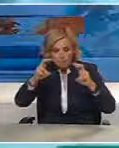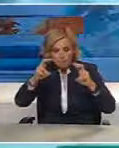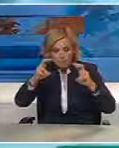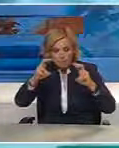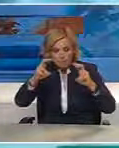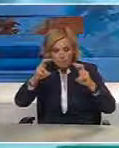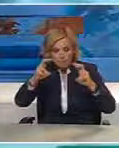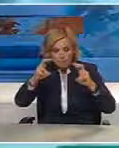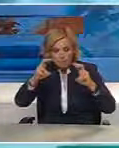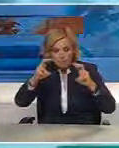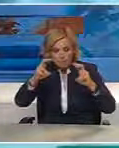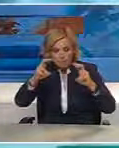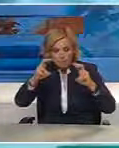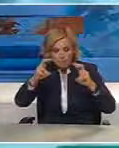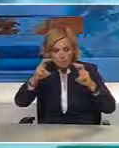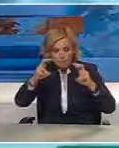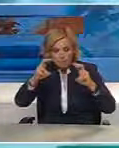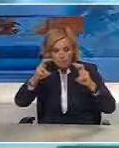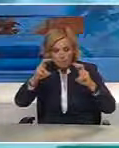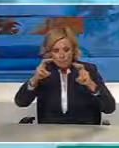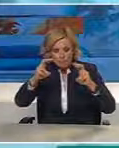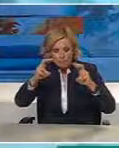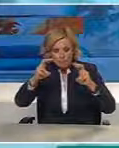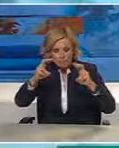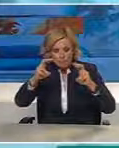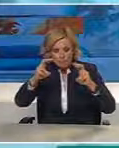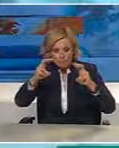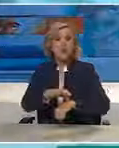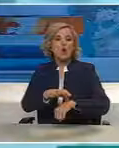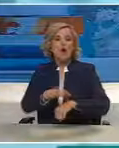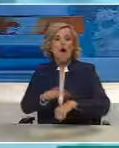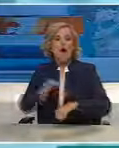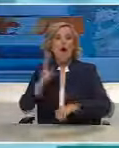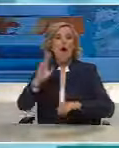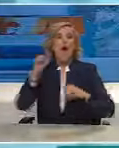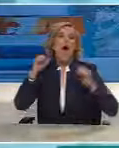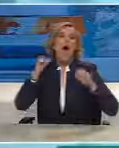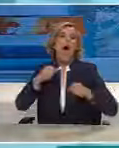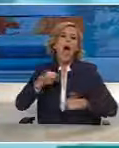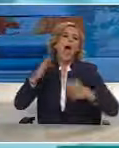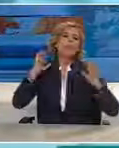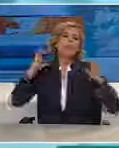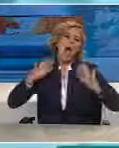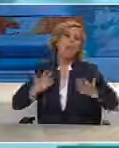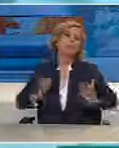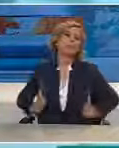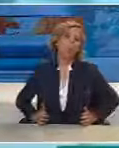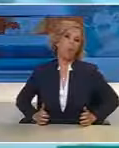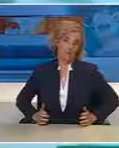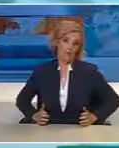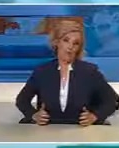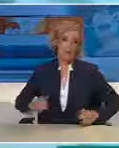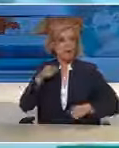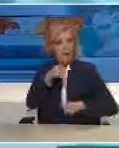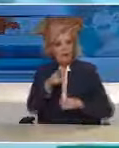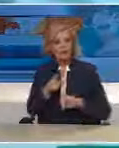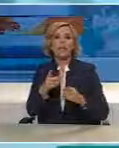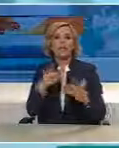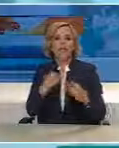Όπως οι παθολογοανατόμοι, που είναι υπεύθυνοι για τη διάγνωση πολλών νόσων, κυρίως καρκίνων, με την εξέταση ιστικών